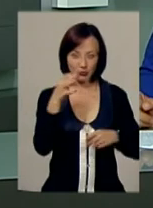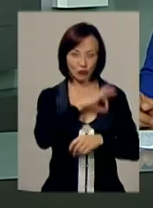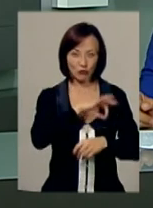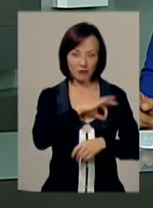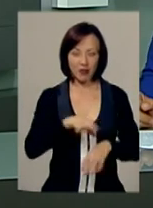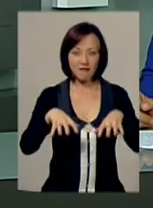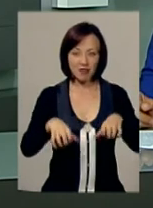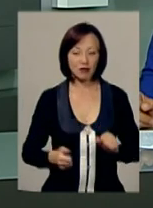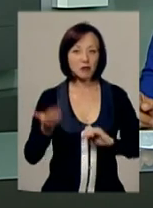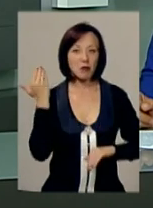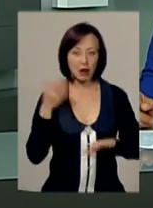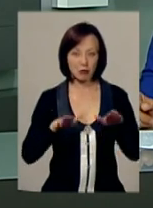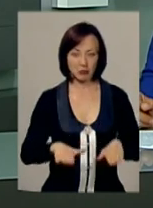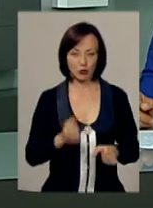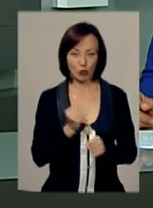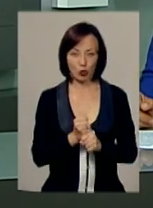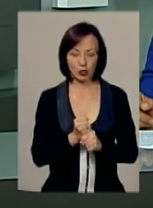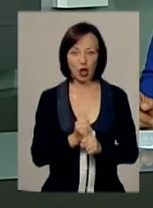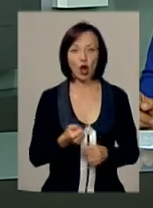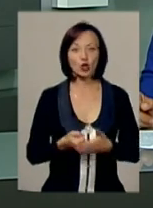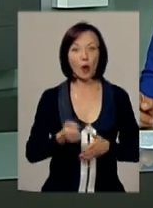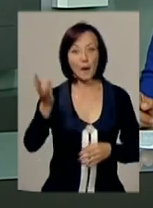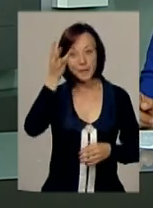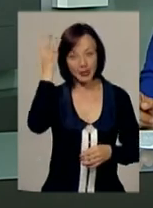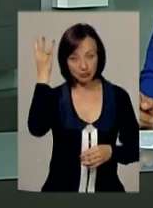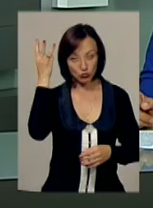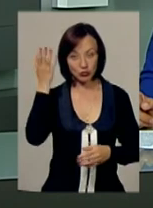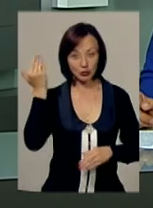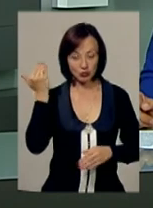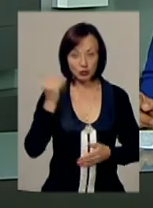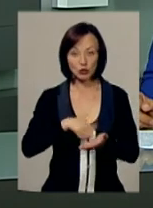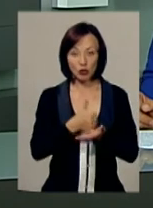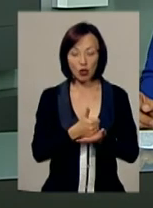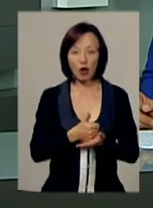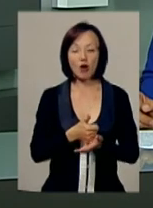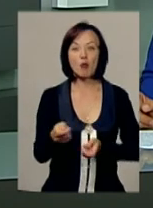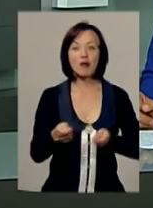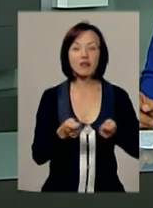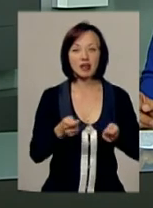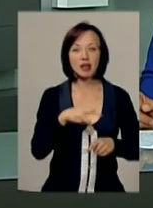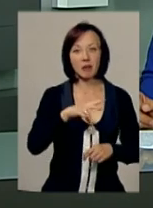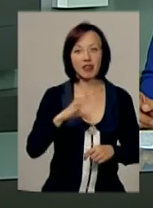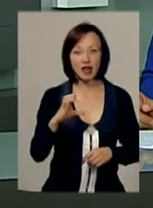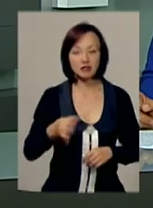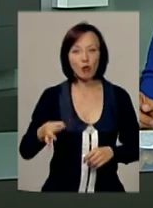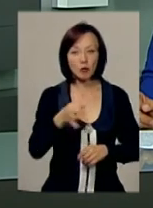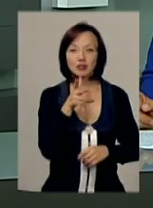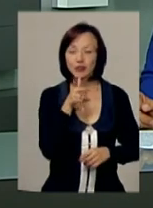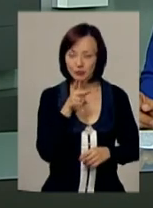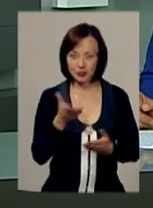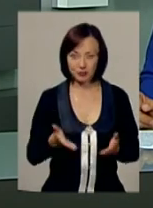попередньому місці роботи. Нагадаю, до Хмельницького Едуард Братко очолював головне управління Державної служби з надзвичайних